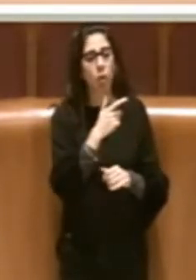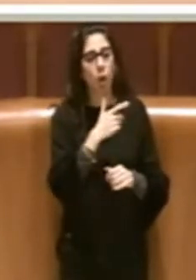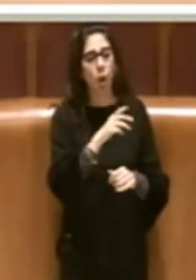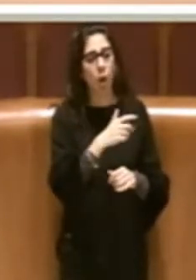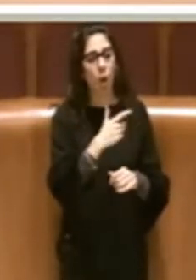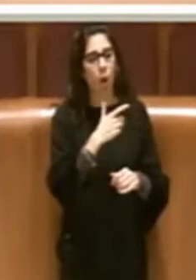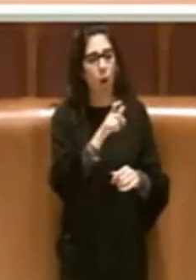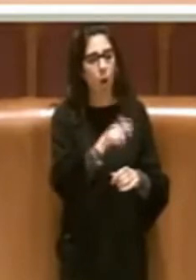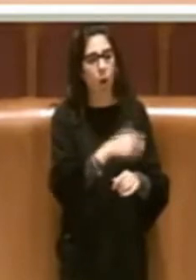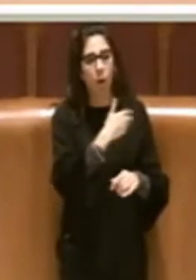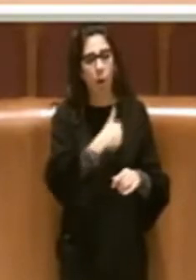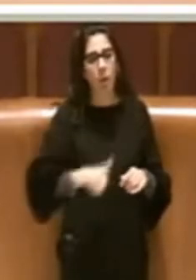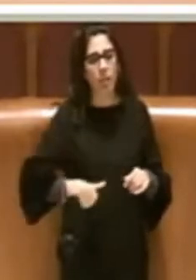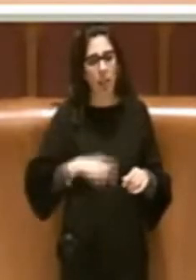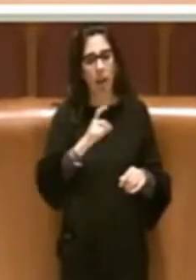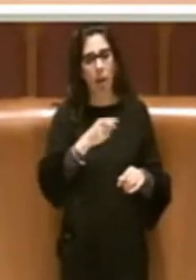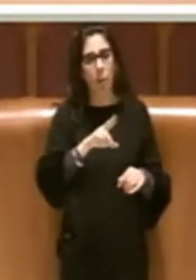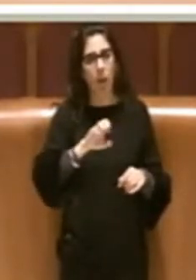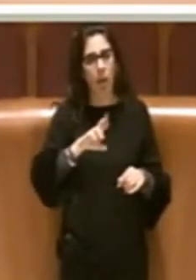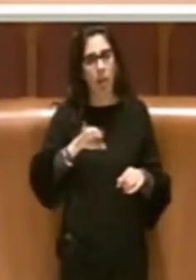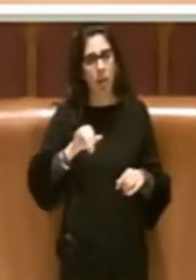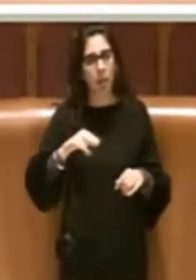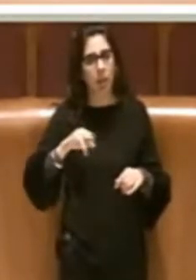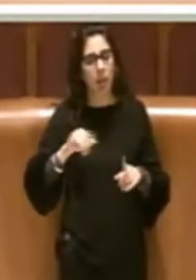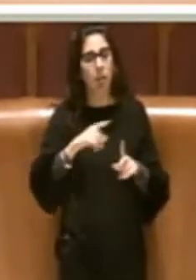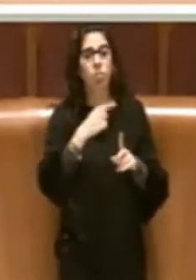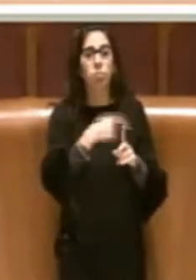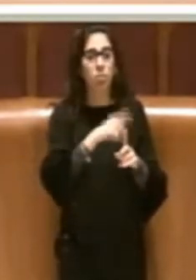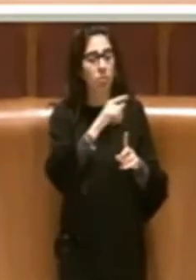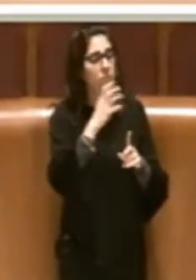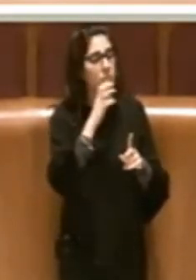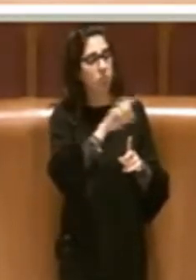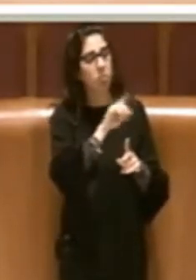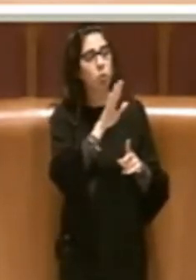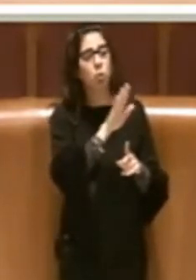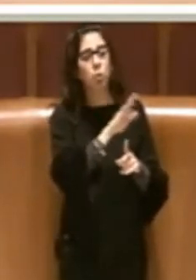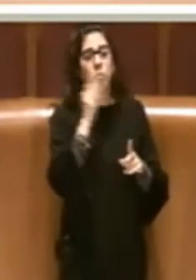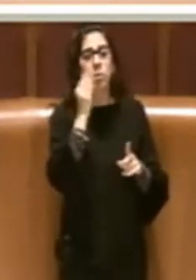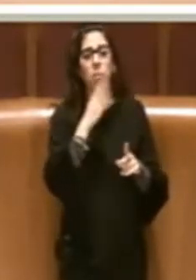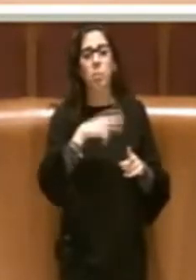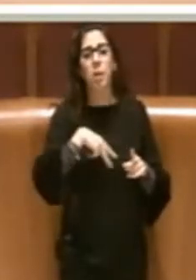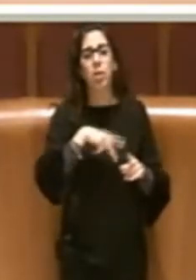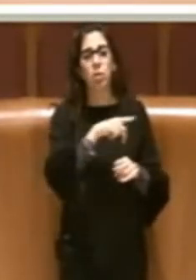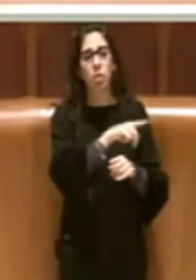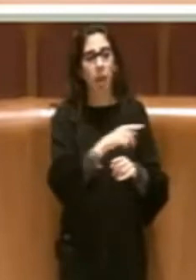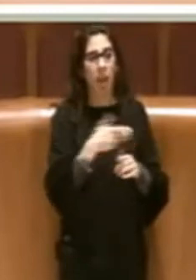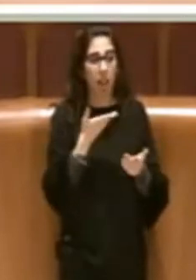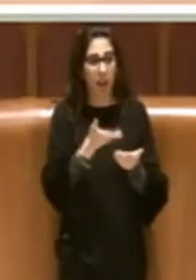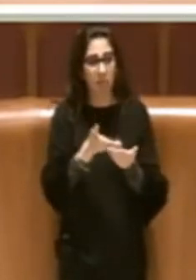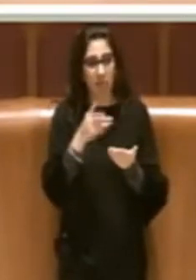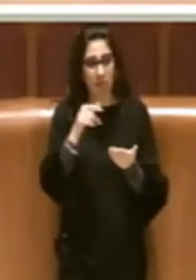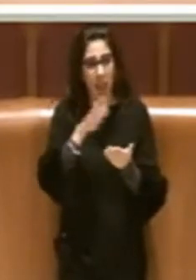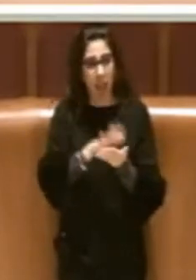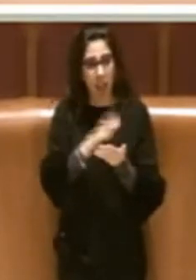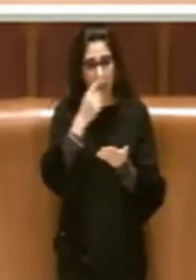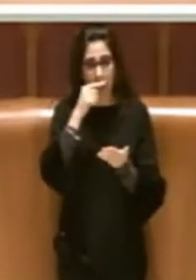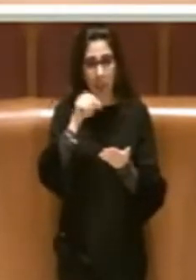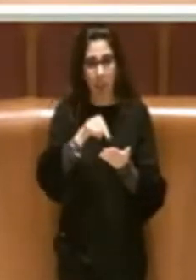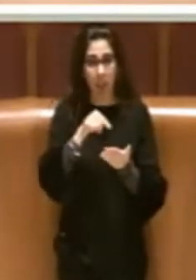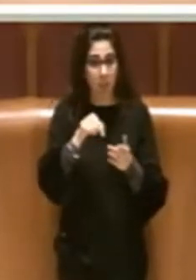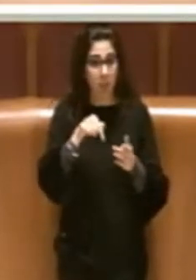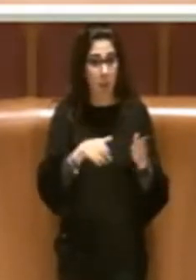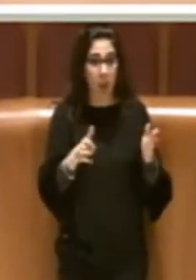opinioni personali. Non accettiamo che vengano presentati degli atti del genere in quest'Aula, lo